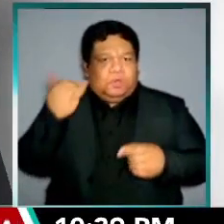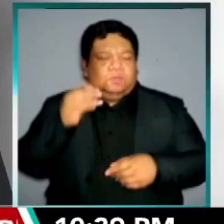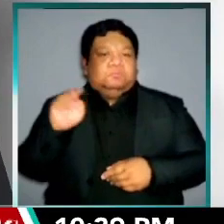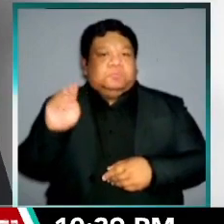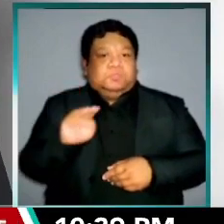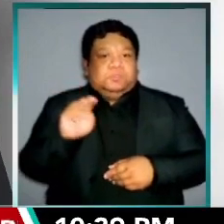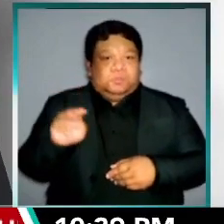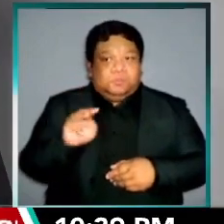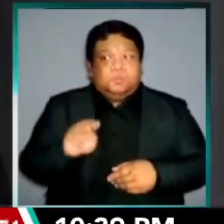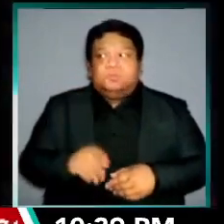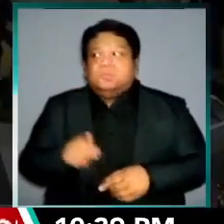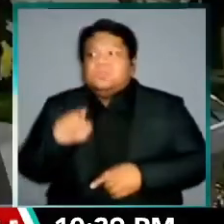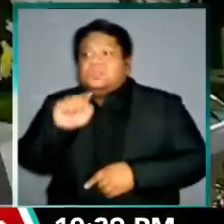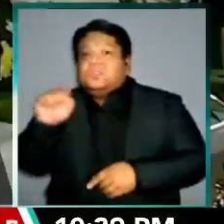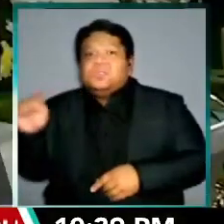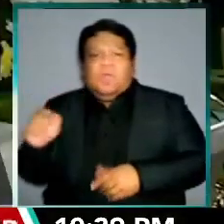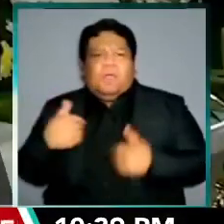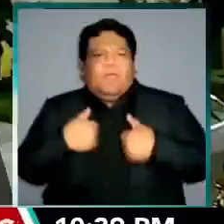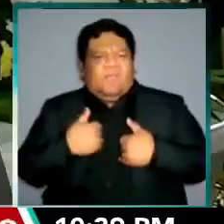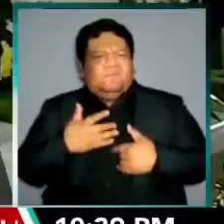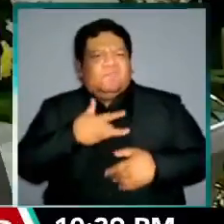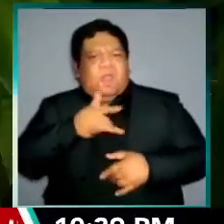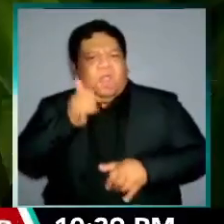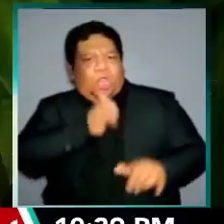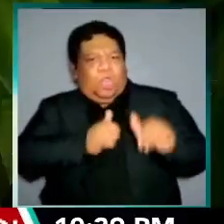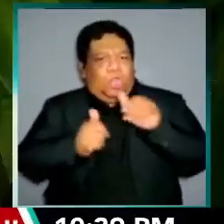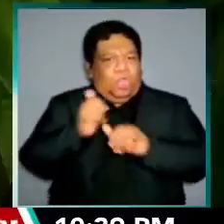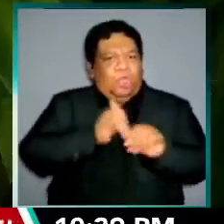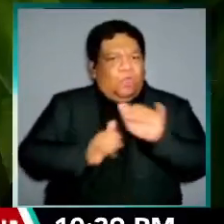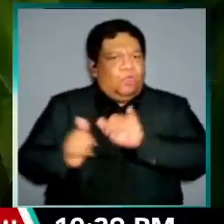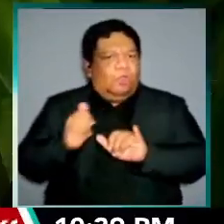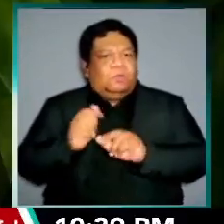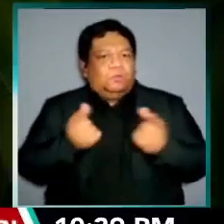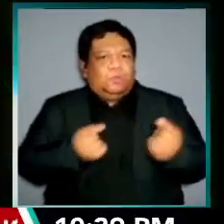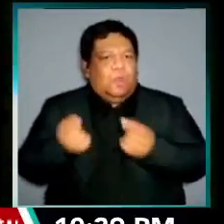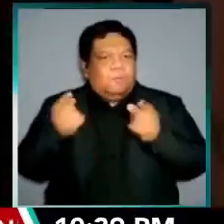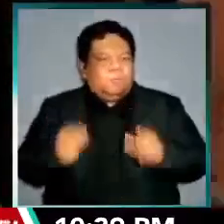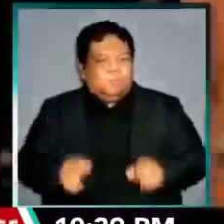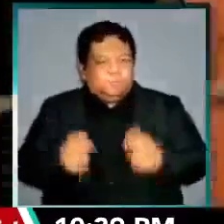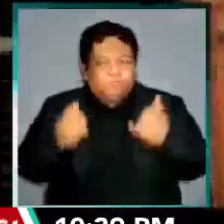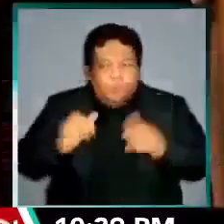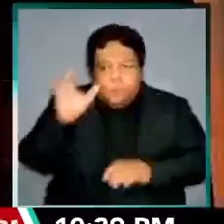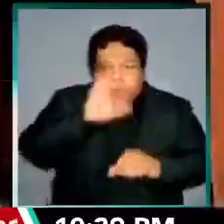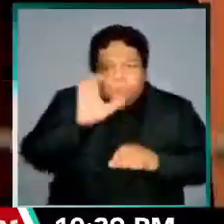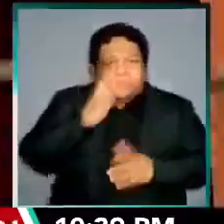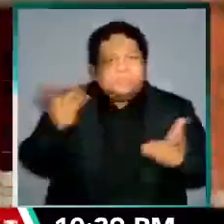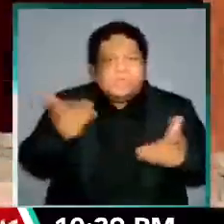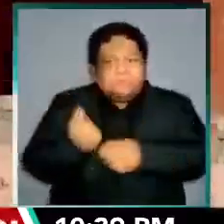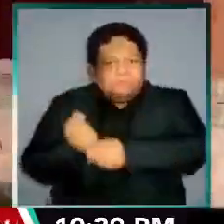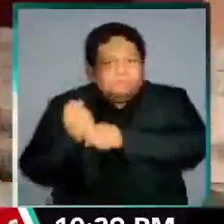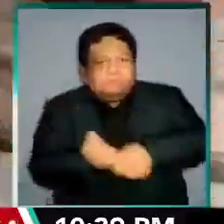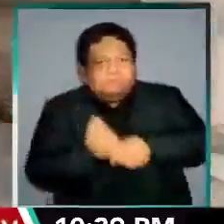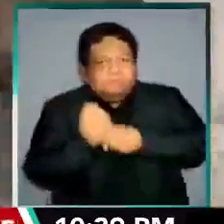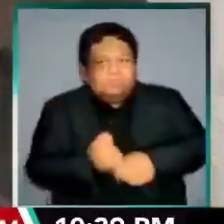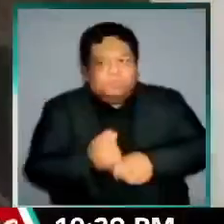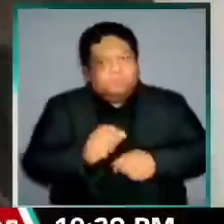sa initiation batay sa pagtatanong sa ilang testigo. Hinahanap pa ang ginamit na paddle na itinapon daw sa ilog.